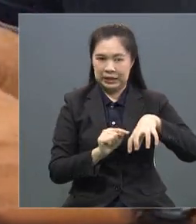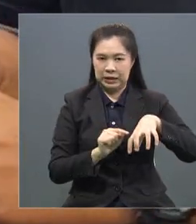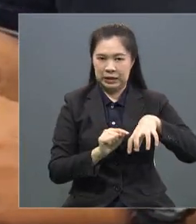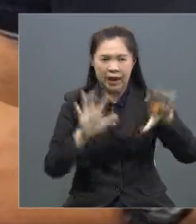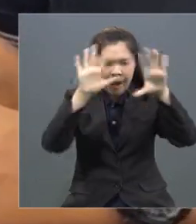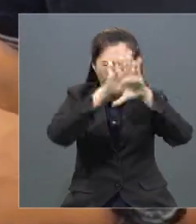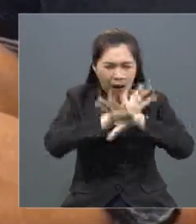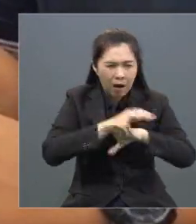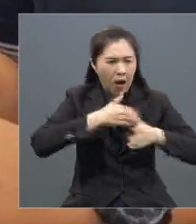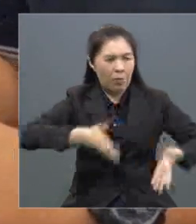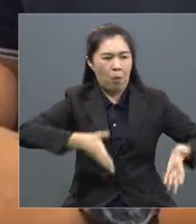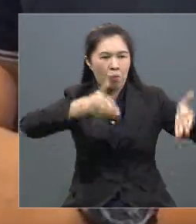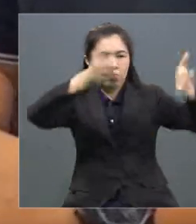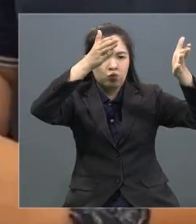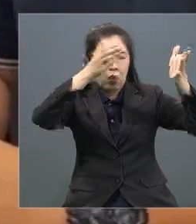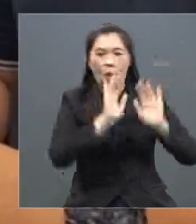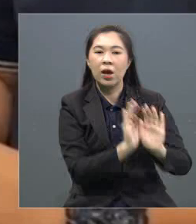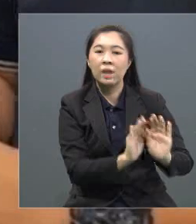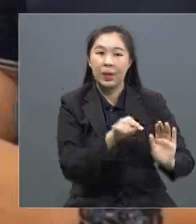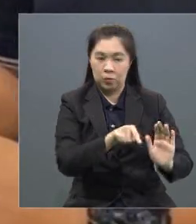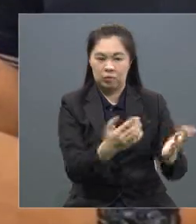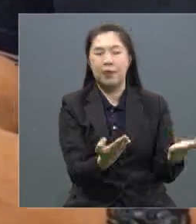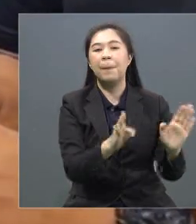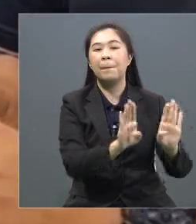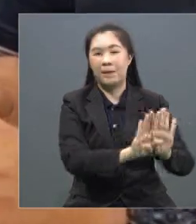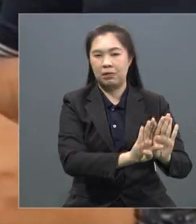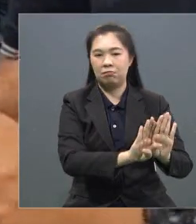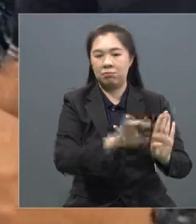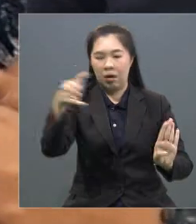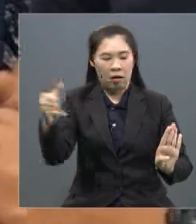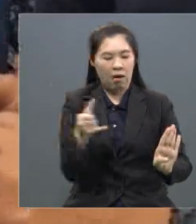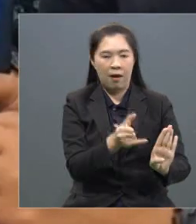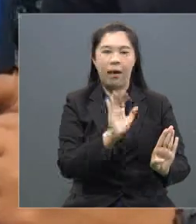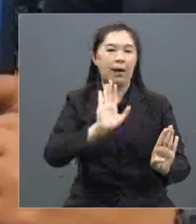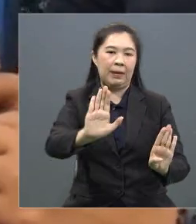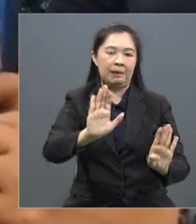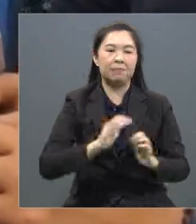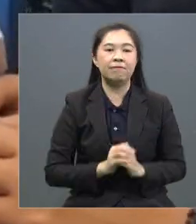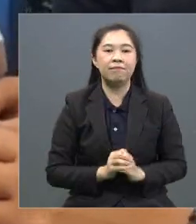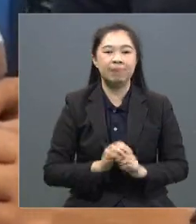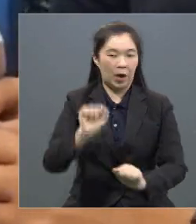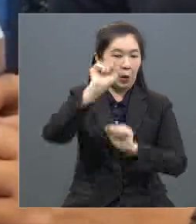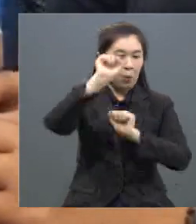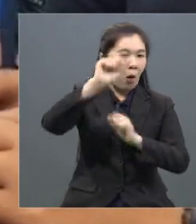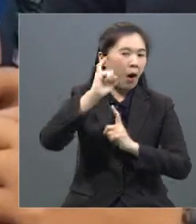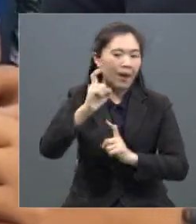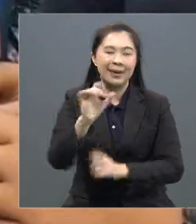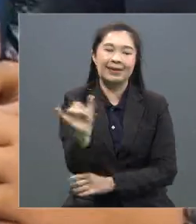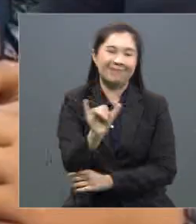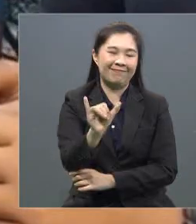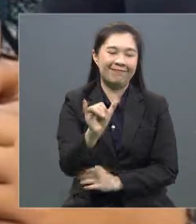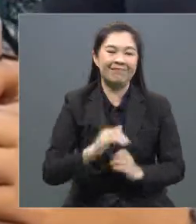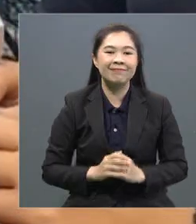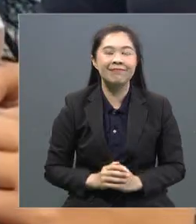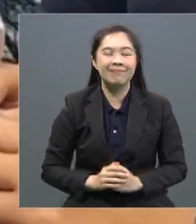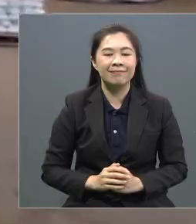คล้ายโกดังแล้วก็มีโรงหลอมด้วยในนั้นเนี่ยนะครับเราก็จะปิดนะครับไม่ให้ใครเข้าไปนะครับแต่ไม่ได้ประกาศเป็นภัยพิบัตินะ